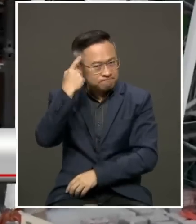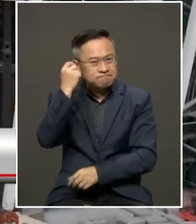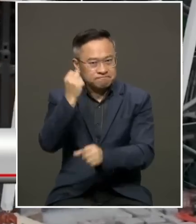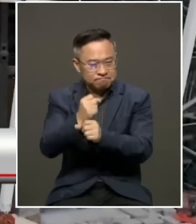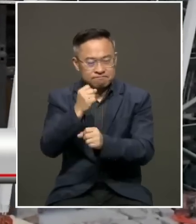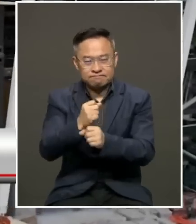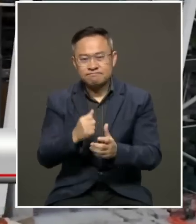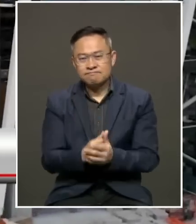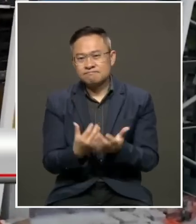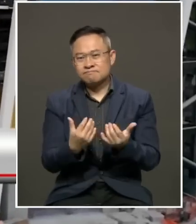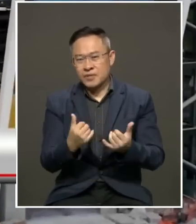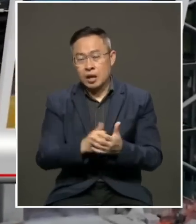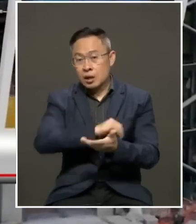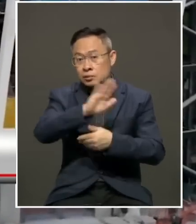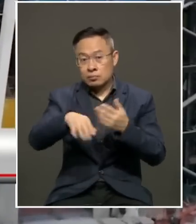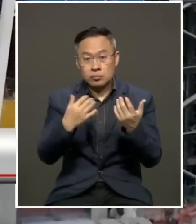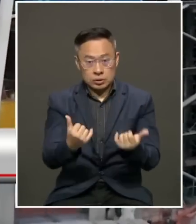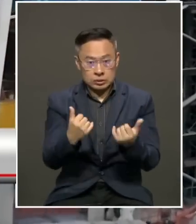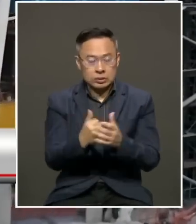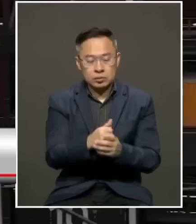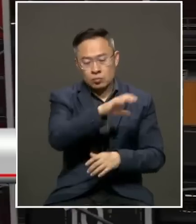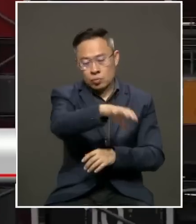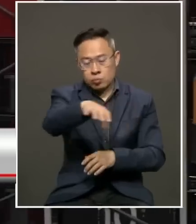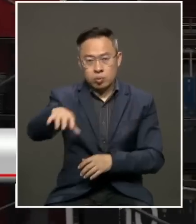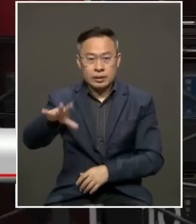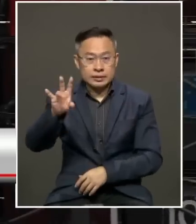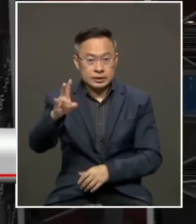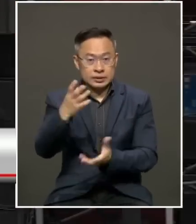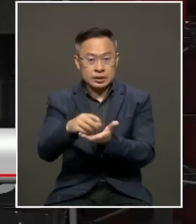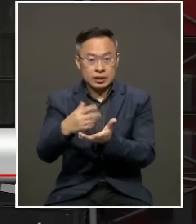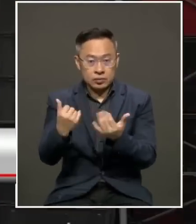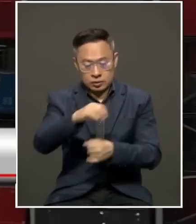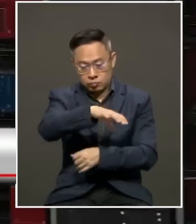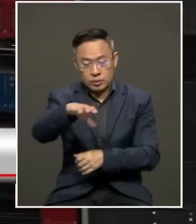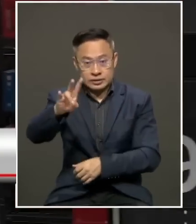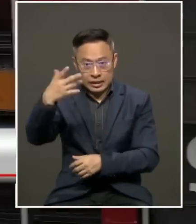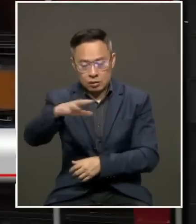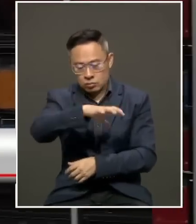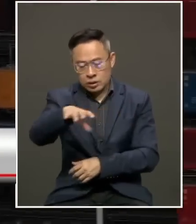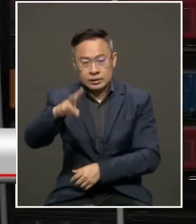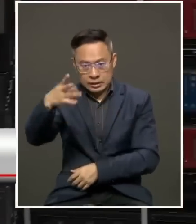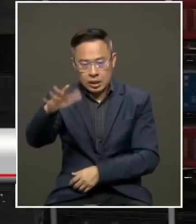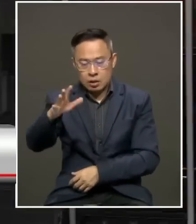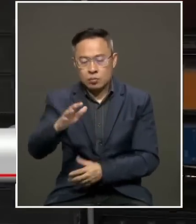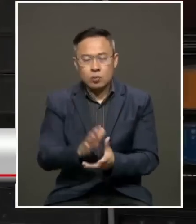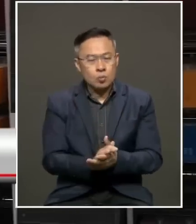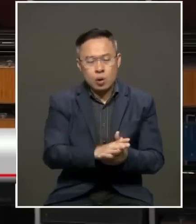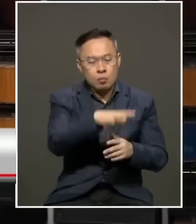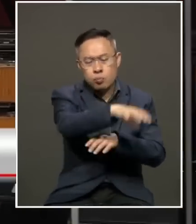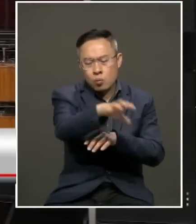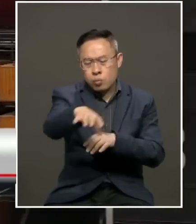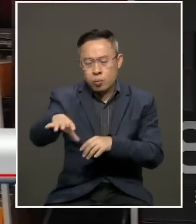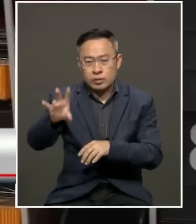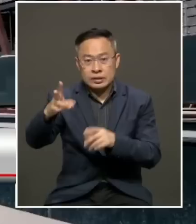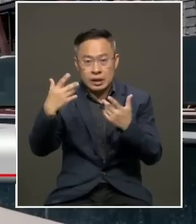สร้างเลยคือทั้งหมดทั้งปวงในเจสนามที่เราไล่เรียงกันไปมันก็จะมีเรื่องราวของแต่ละศาสนาว่าไปตั้งอยู่ที่ไหน